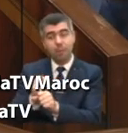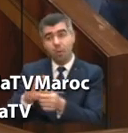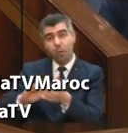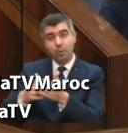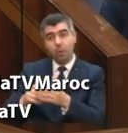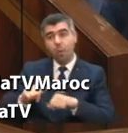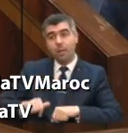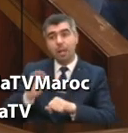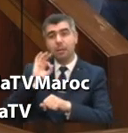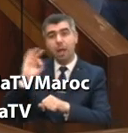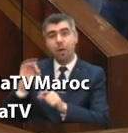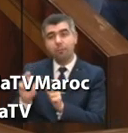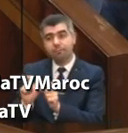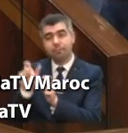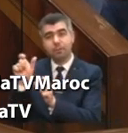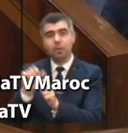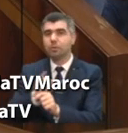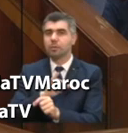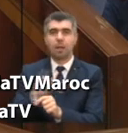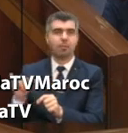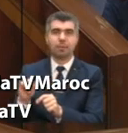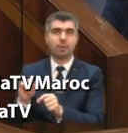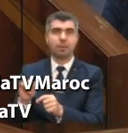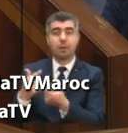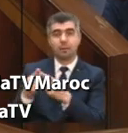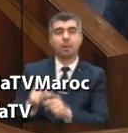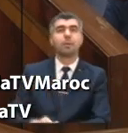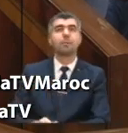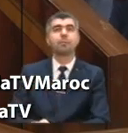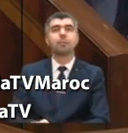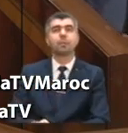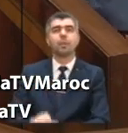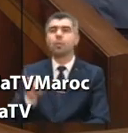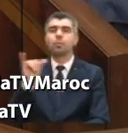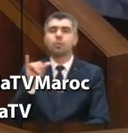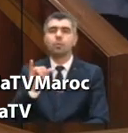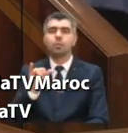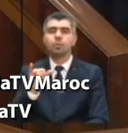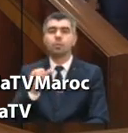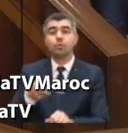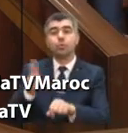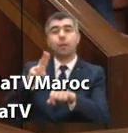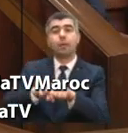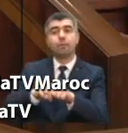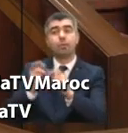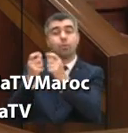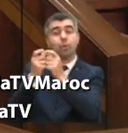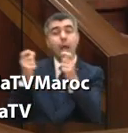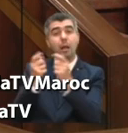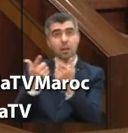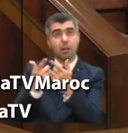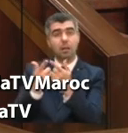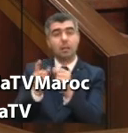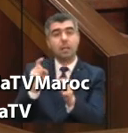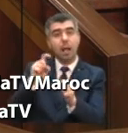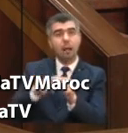وهنا اتساءل عن الشريك اللي هو عضو في لجنه القياده الاقتصاديه هو لا سي جي ام، شنو الدور ديالها؟ وانا تنسمع قبل وزير